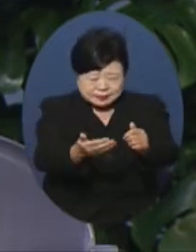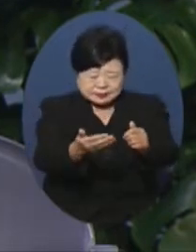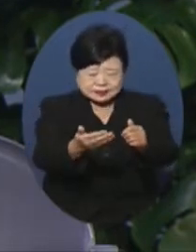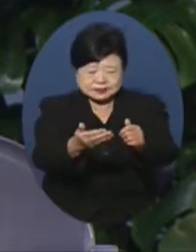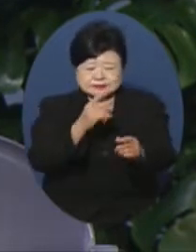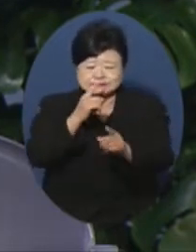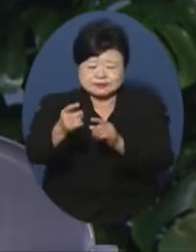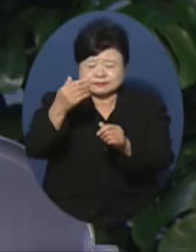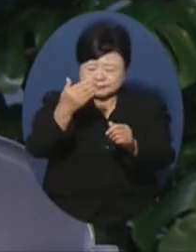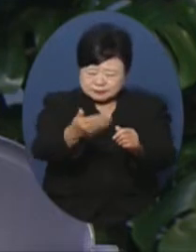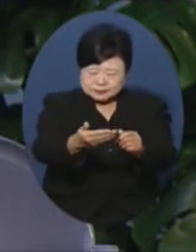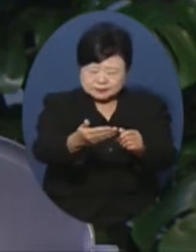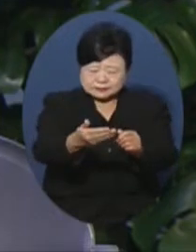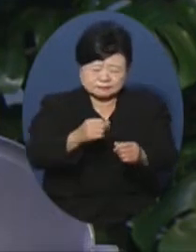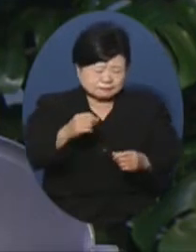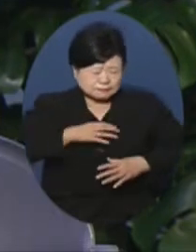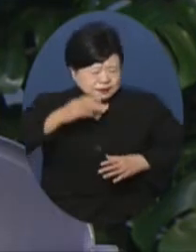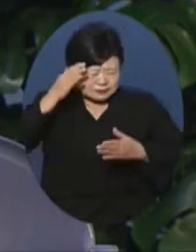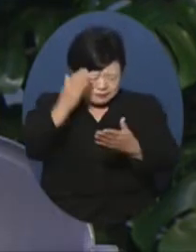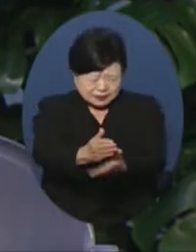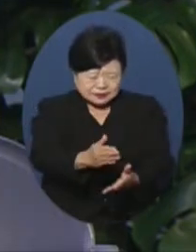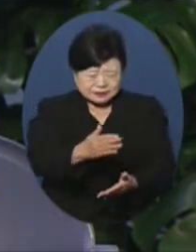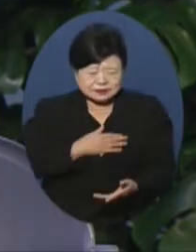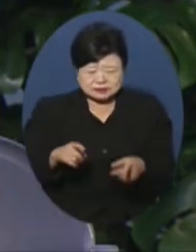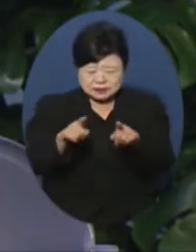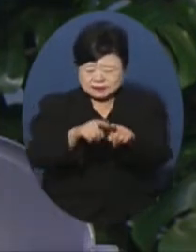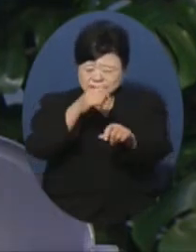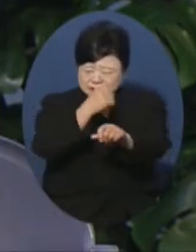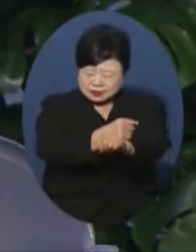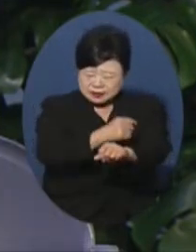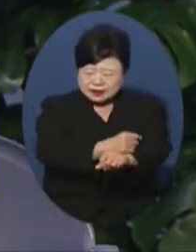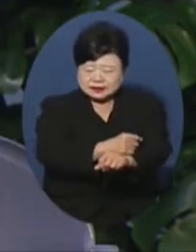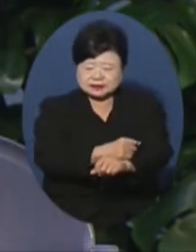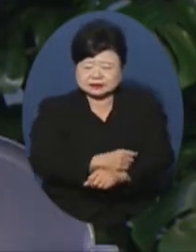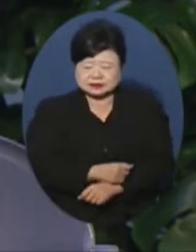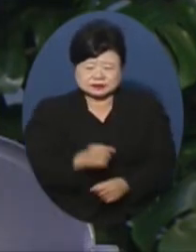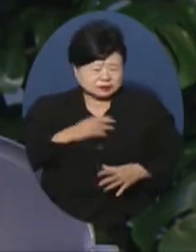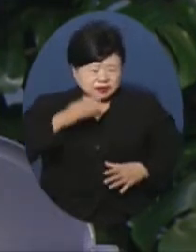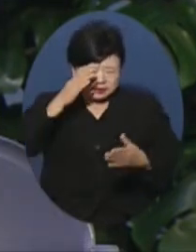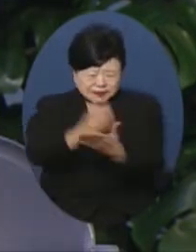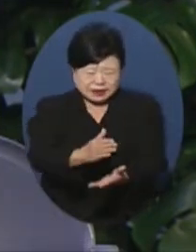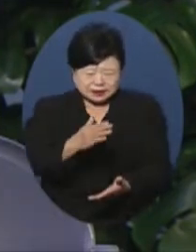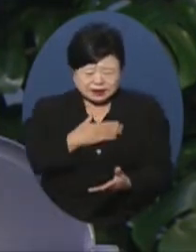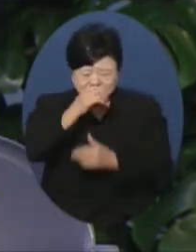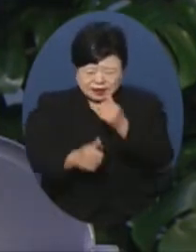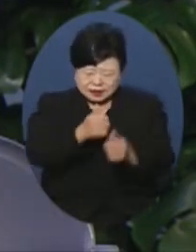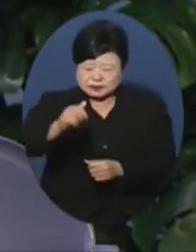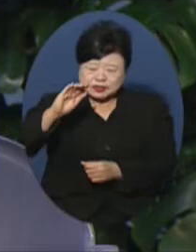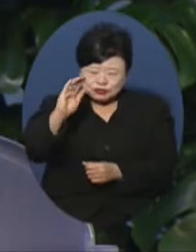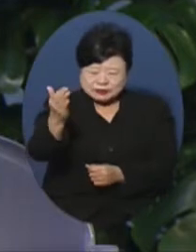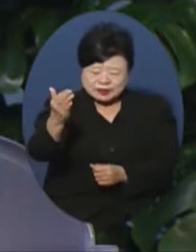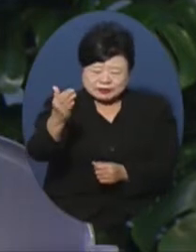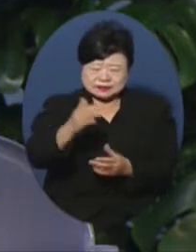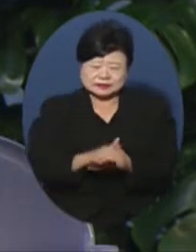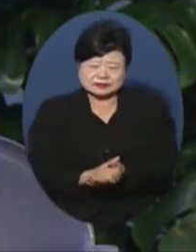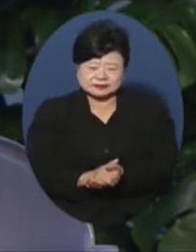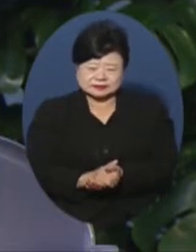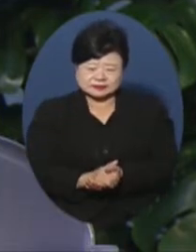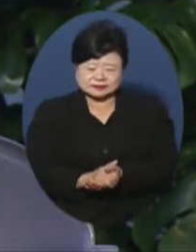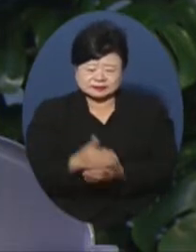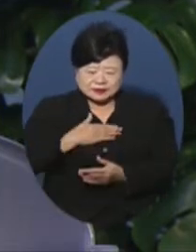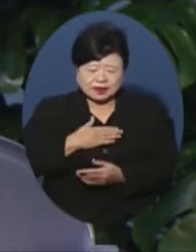하나님께서 말씀하시기를 두려워하지 말라 내가 너와 함께 합니다. 놀라지 말라 나는 내 하나님이